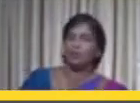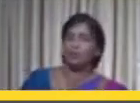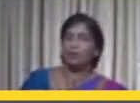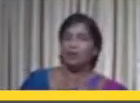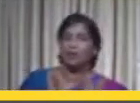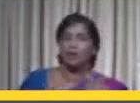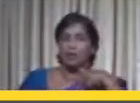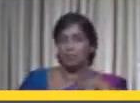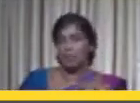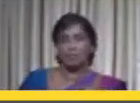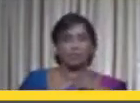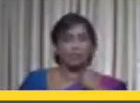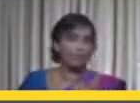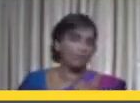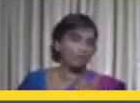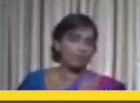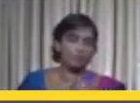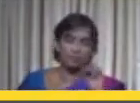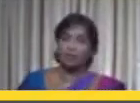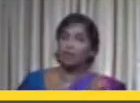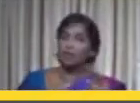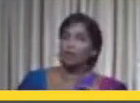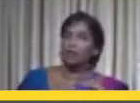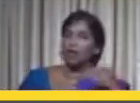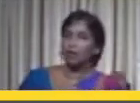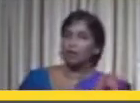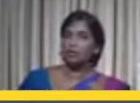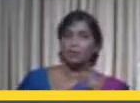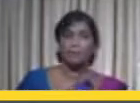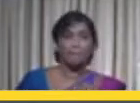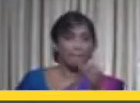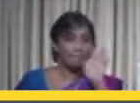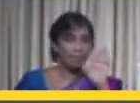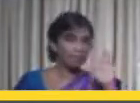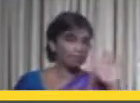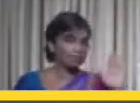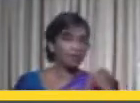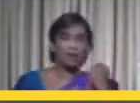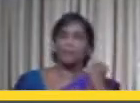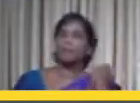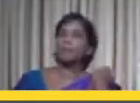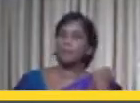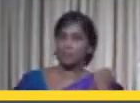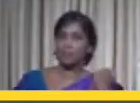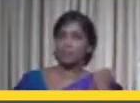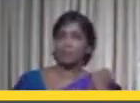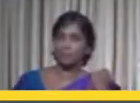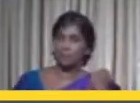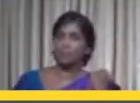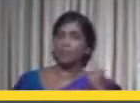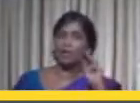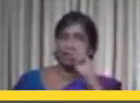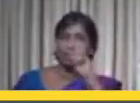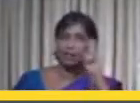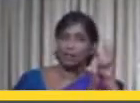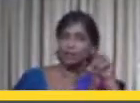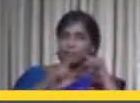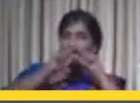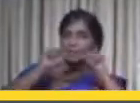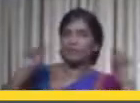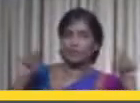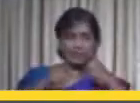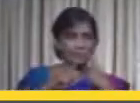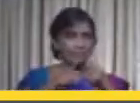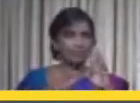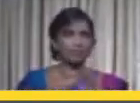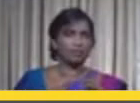आंडू अटती सिद्धु एंड के इट एम पिटयान जनाधिपति बलतल तीस्तुंगनी वगंति अटति वितराय